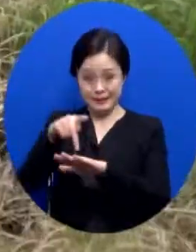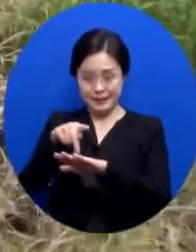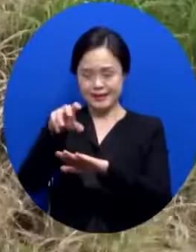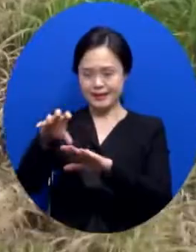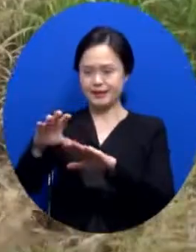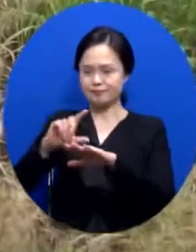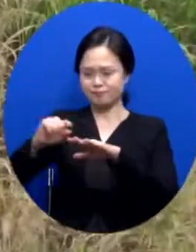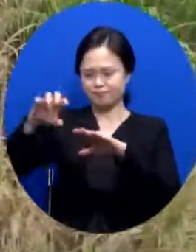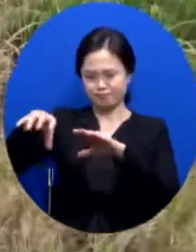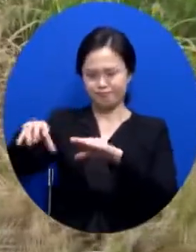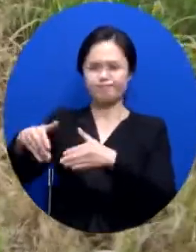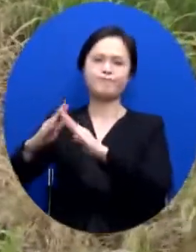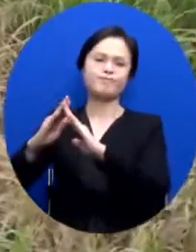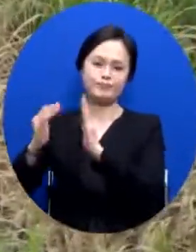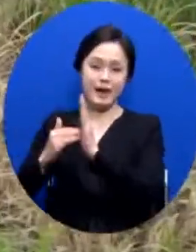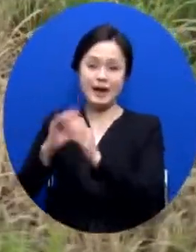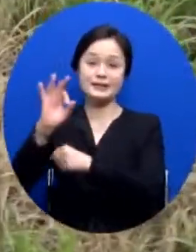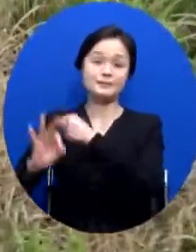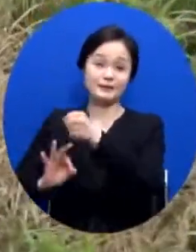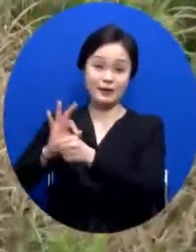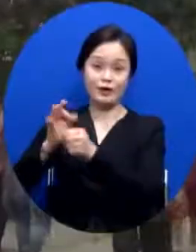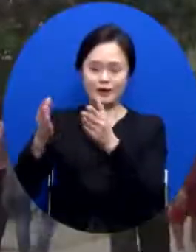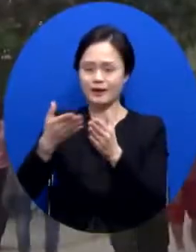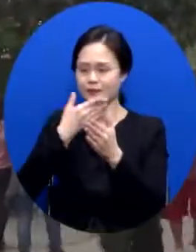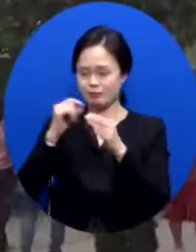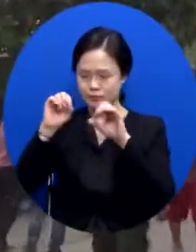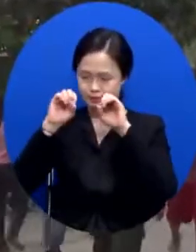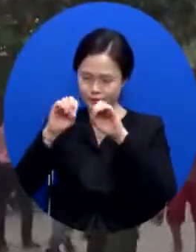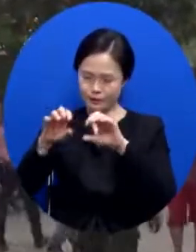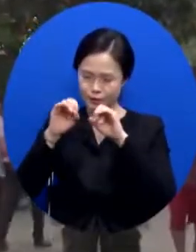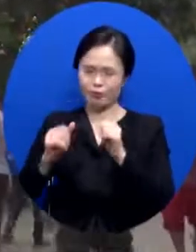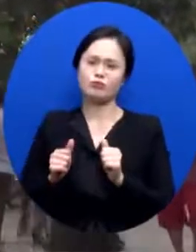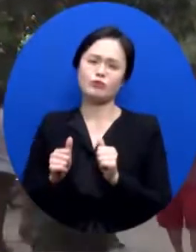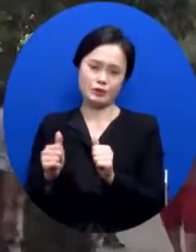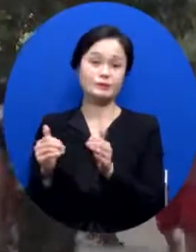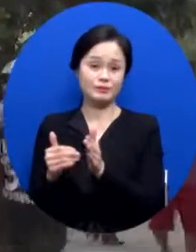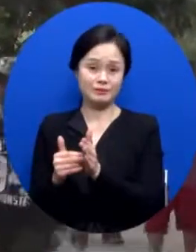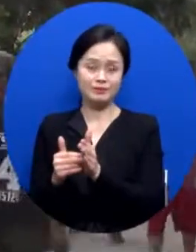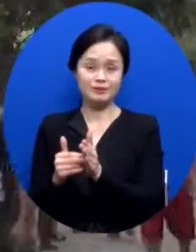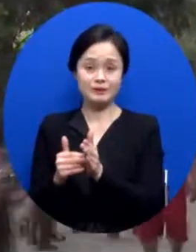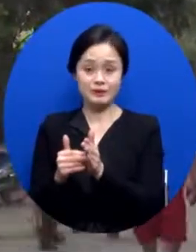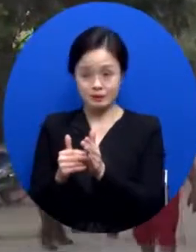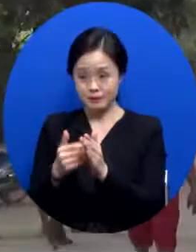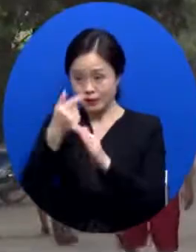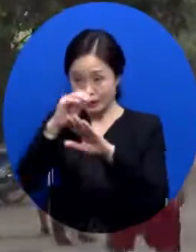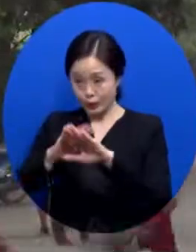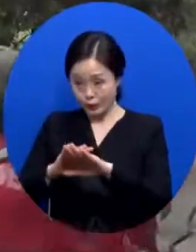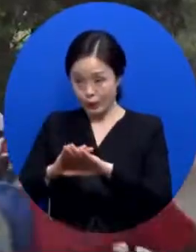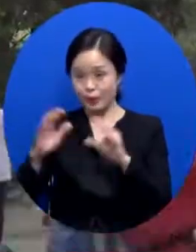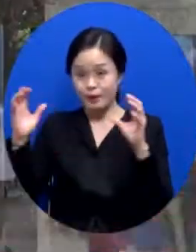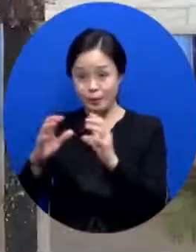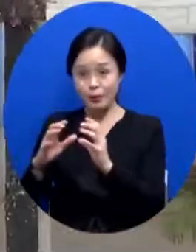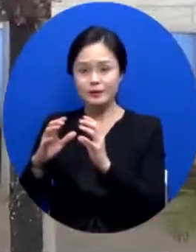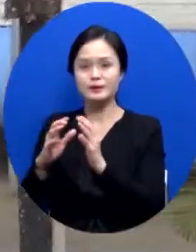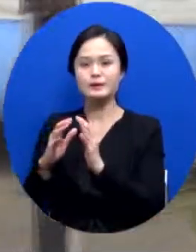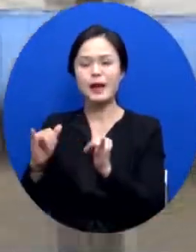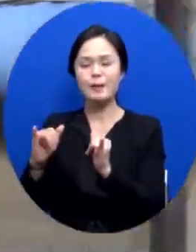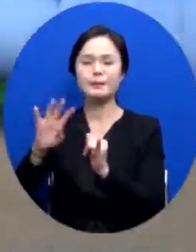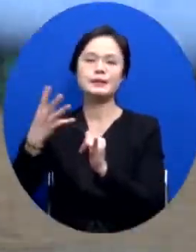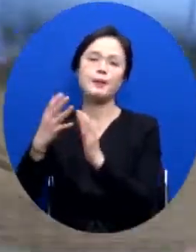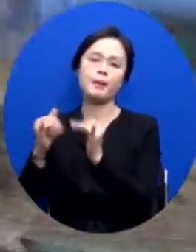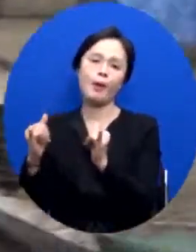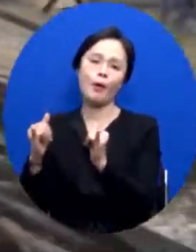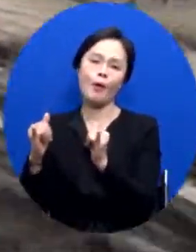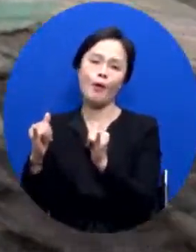빈민이 주촌 에 자리를 잡고 사역을 이어왔습니다 코로나 전 약 400여명의 성도가 참여할 만큼 빈민 기억에서 건강한